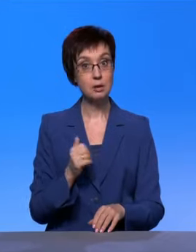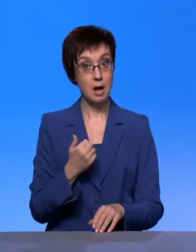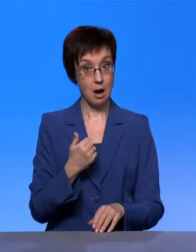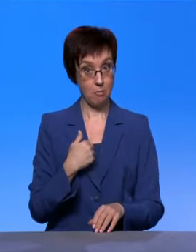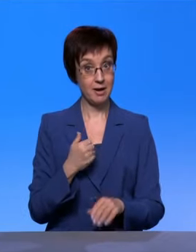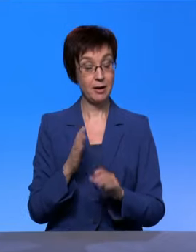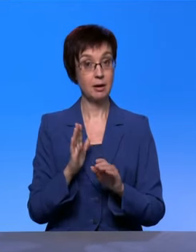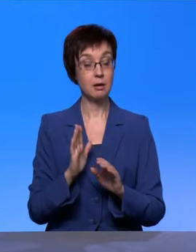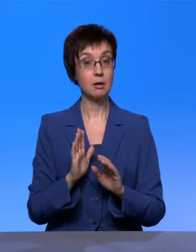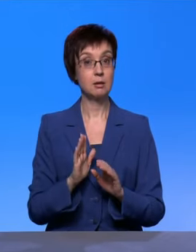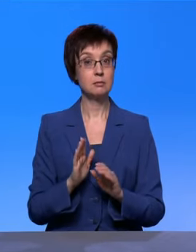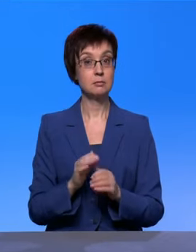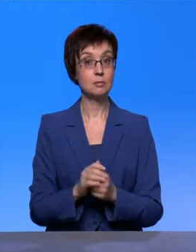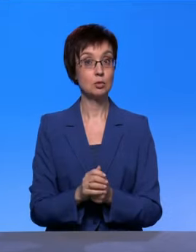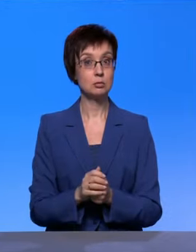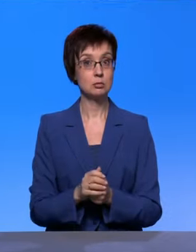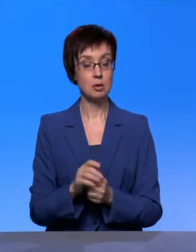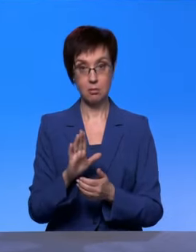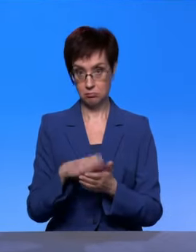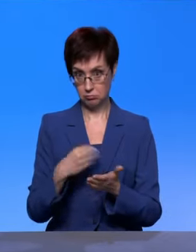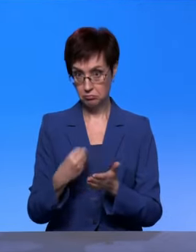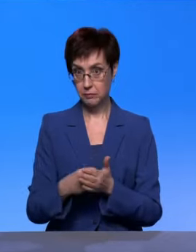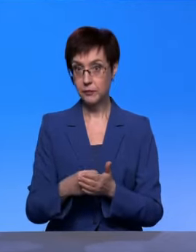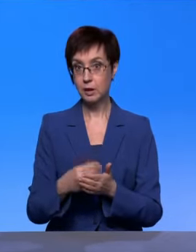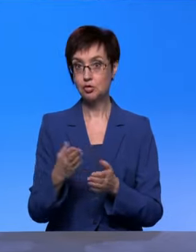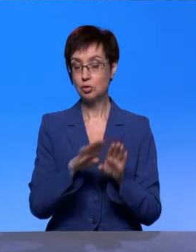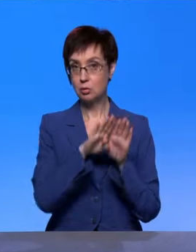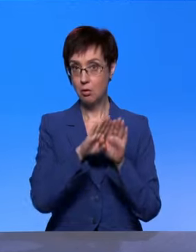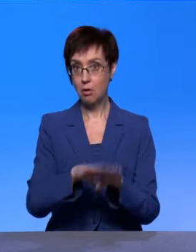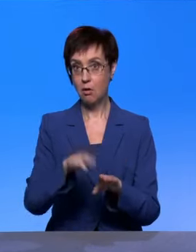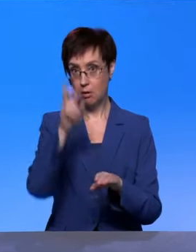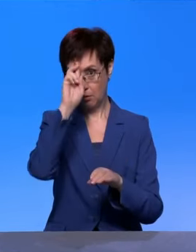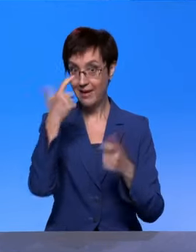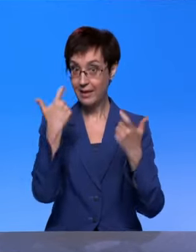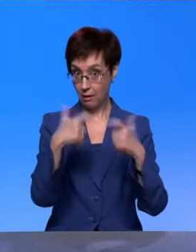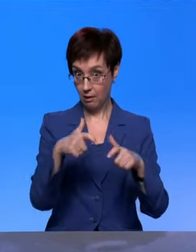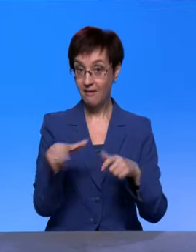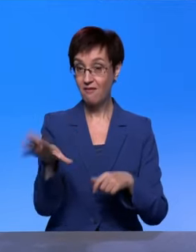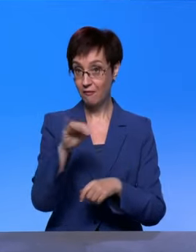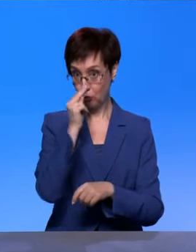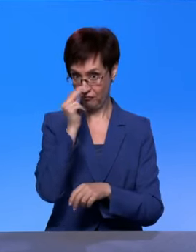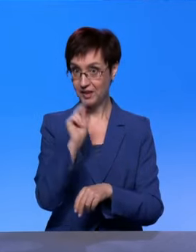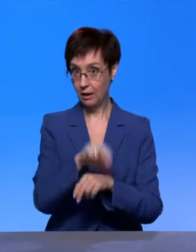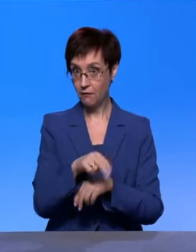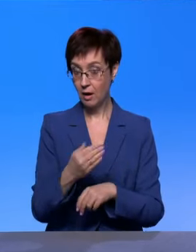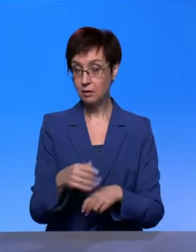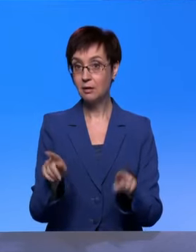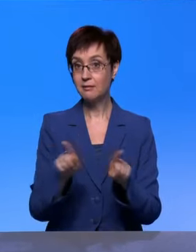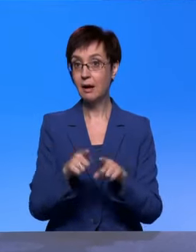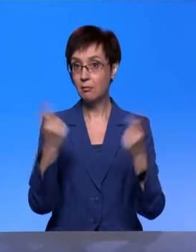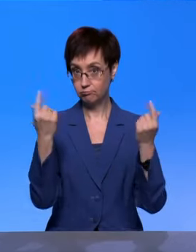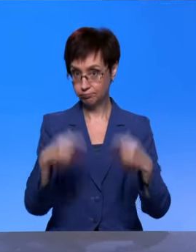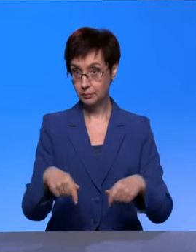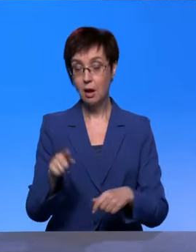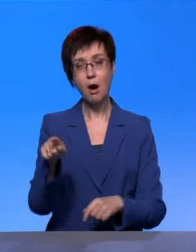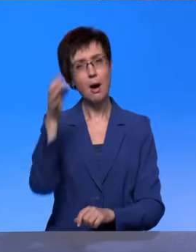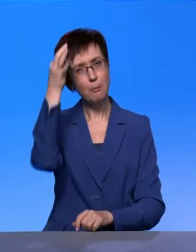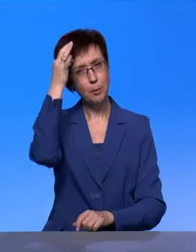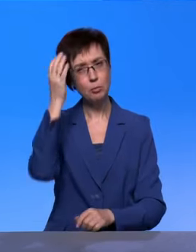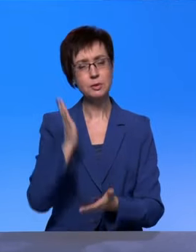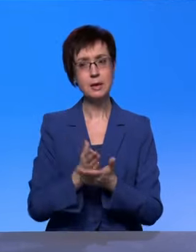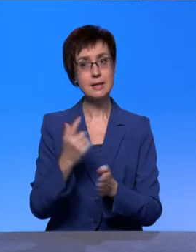Олегович, то есть получается, что ЕГЭ во всем виноват? Он нас так обрушил. Помните слова, приписываемые Бисмарку? Я сейчас до этого